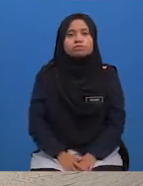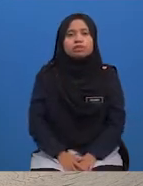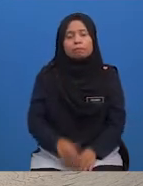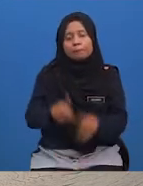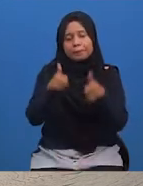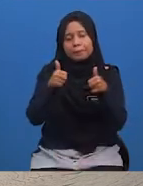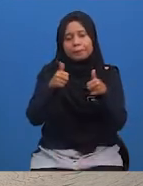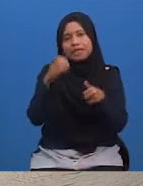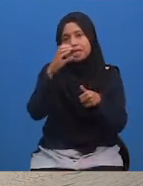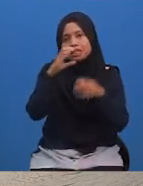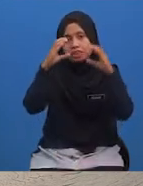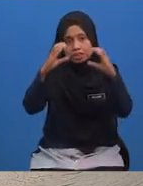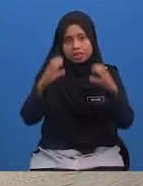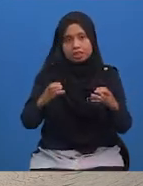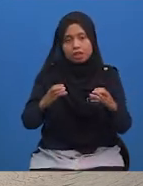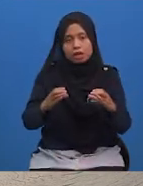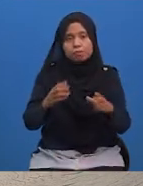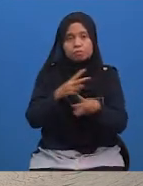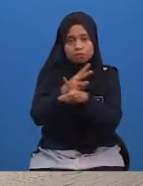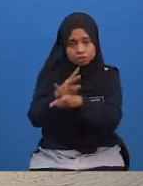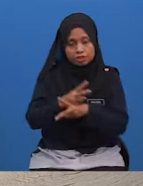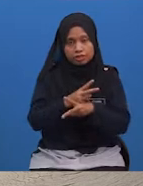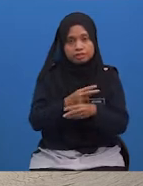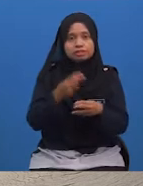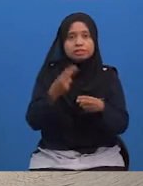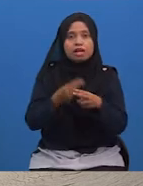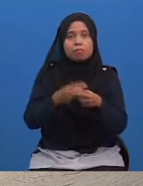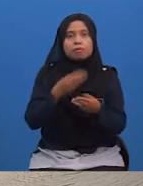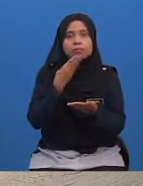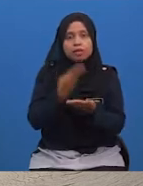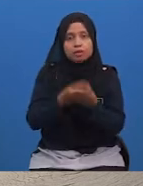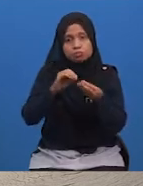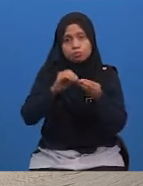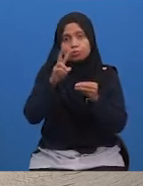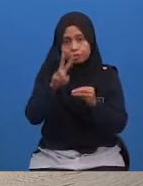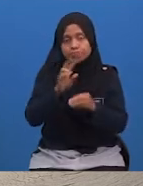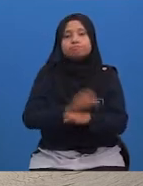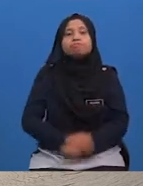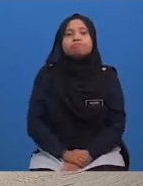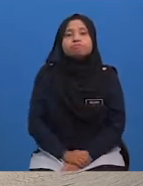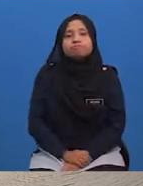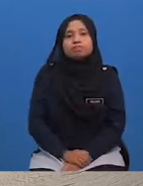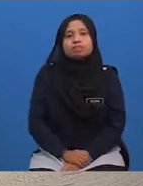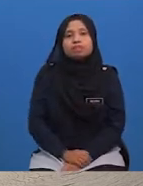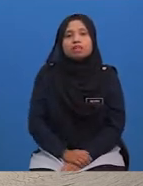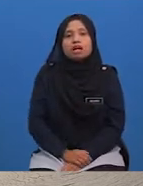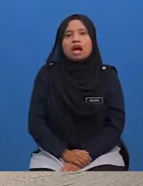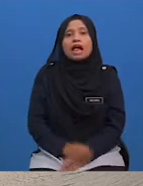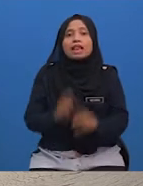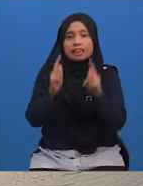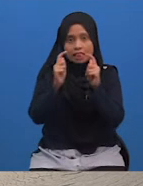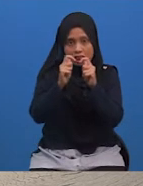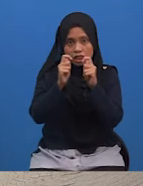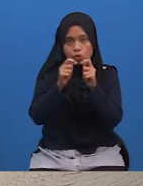Bagus. Cara mempertahankan nama baik masyarakat yang kedua ialah menegur